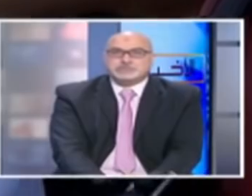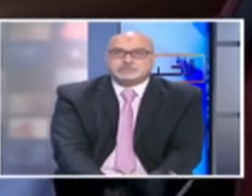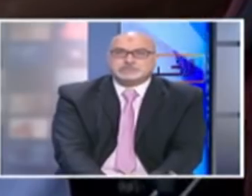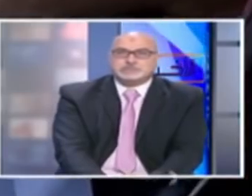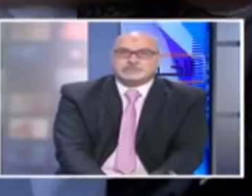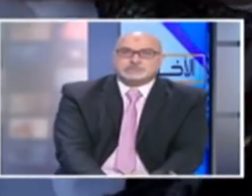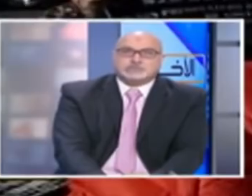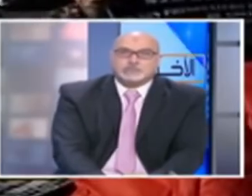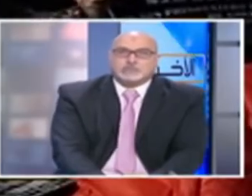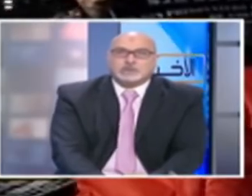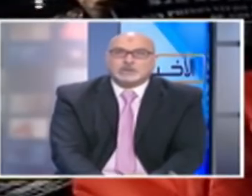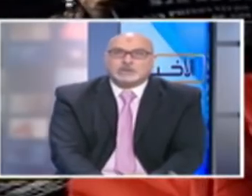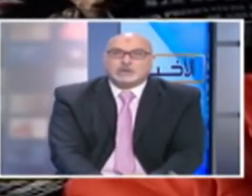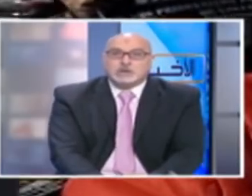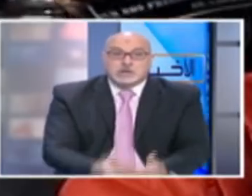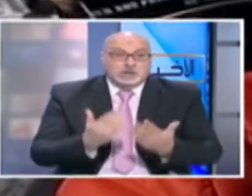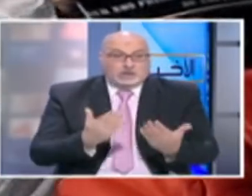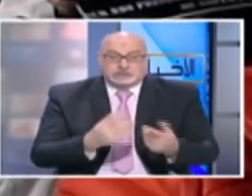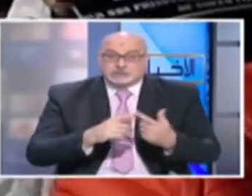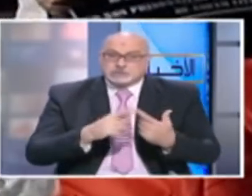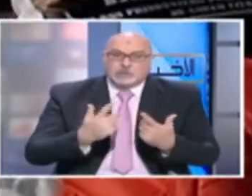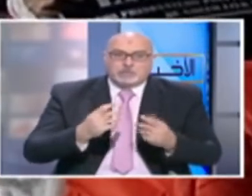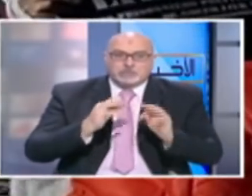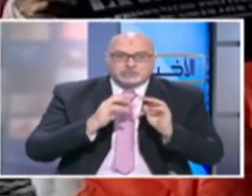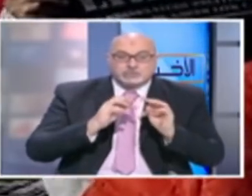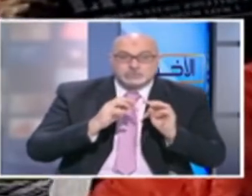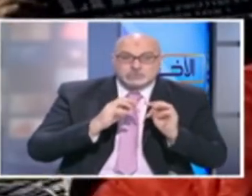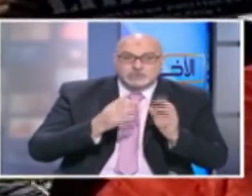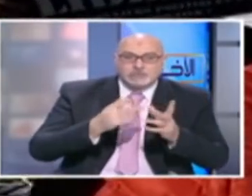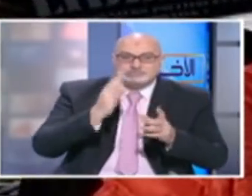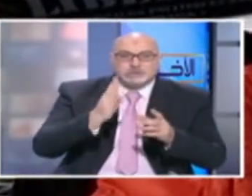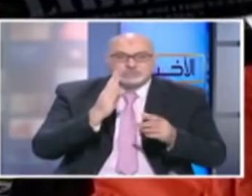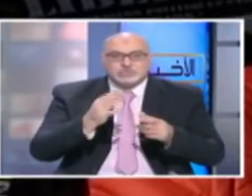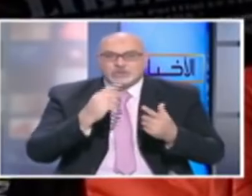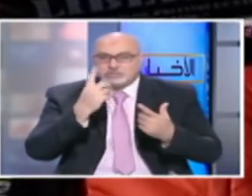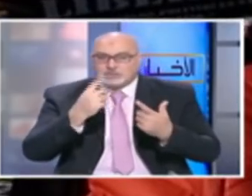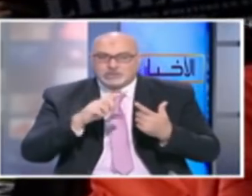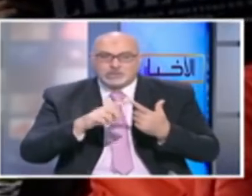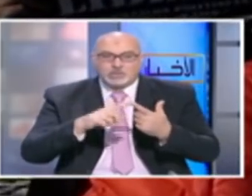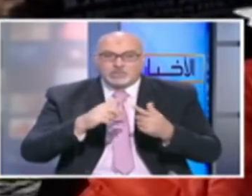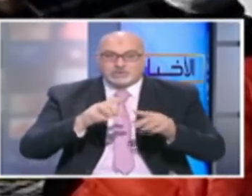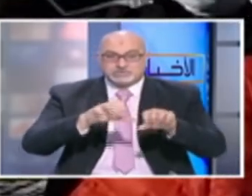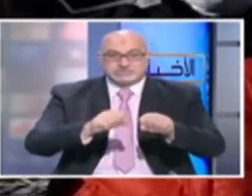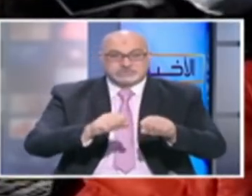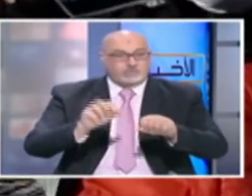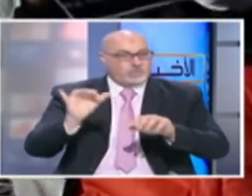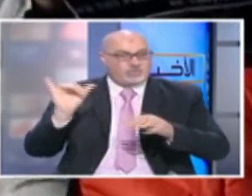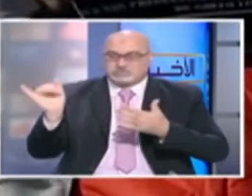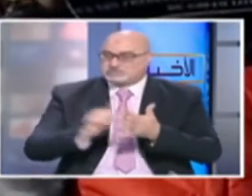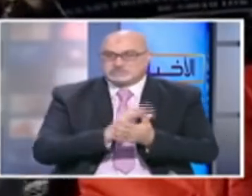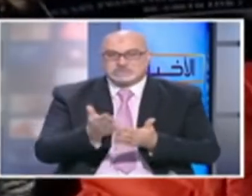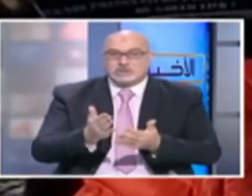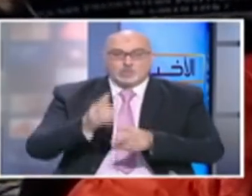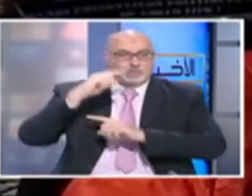الوقت الذي يرافق فيه البعض من أجل تحديد مسؤولية القوى الغربية في الاستعمار، من المهم أيضا النضال من